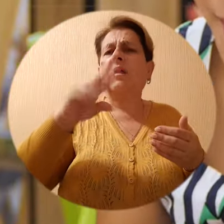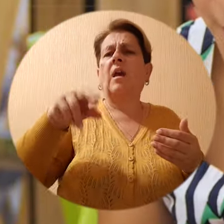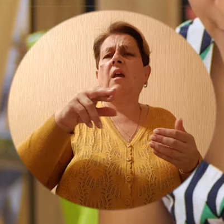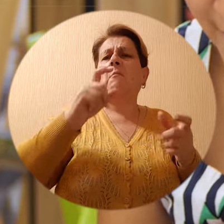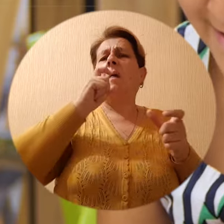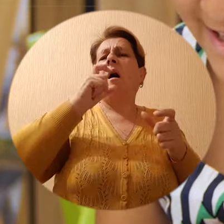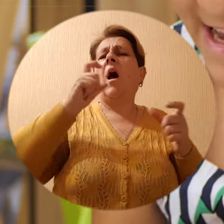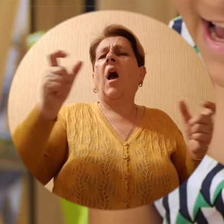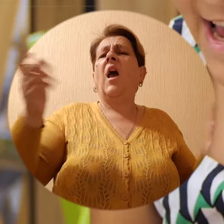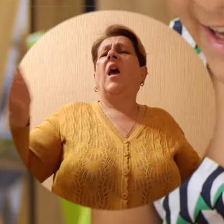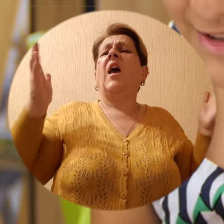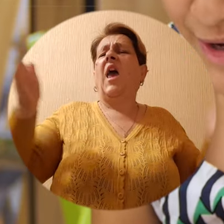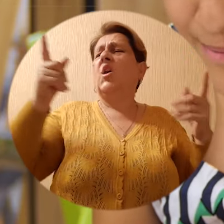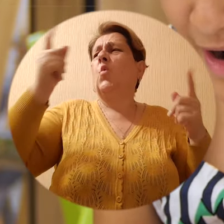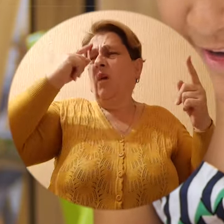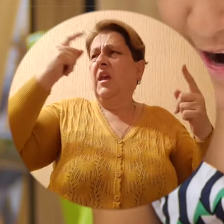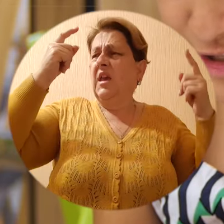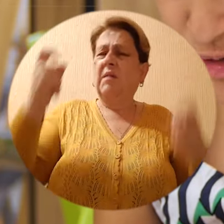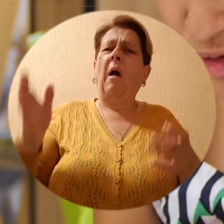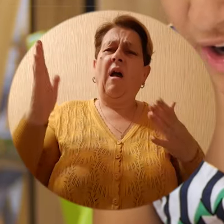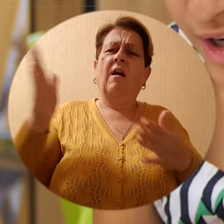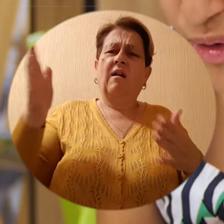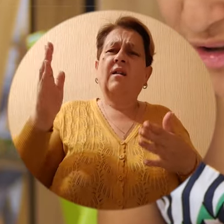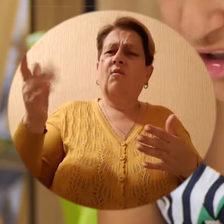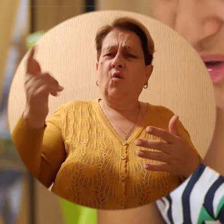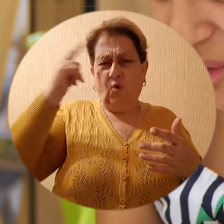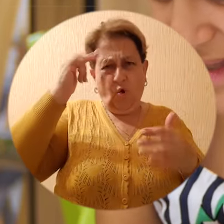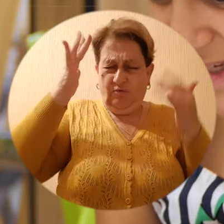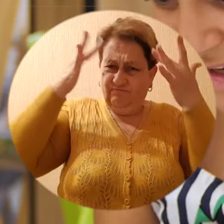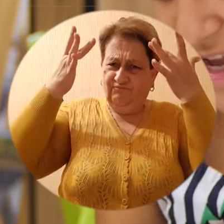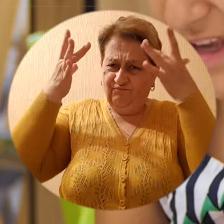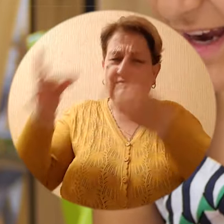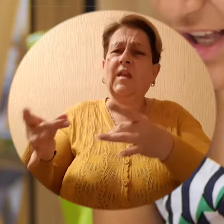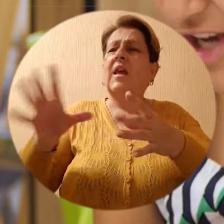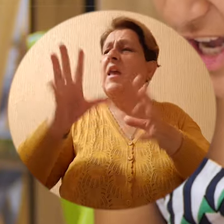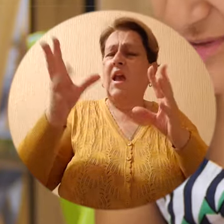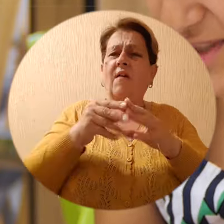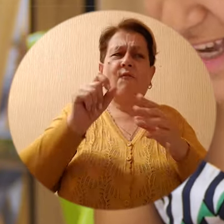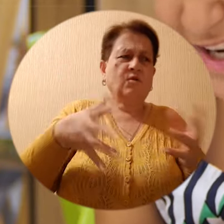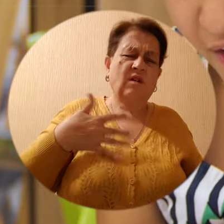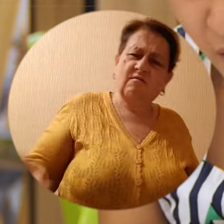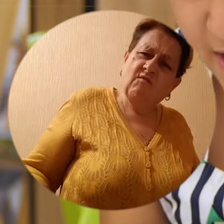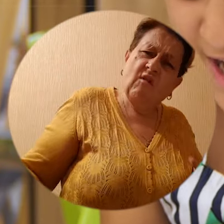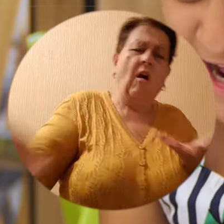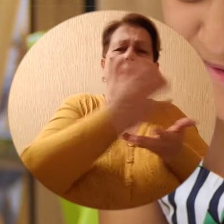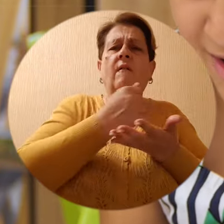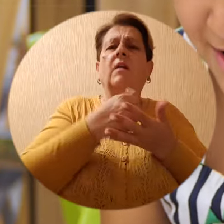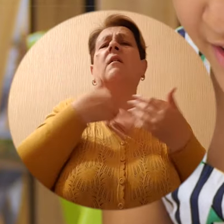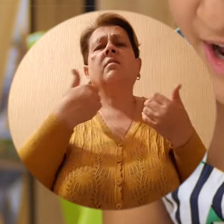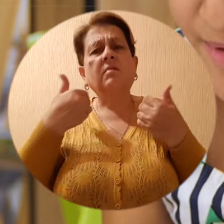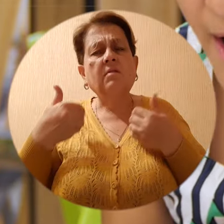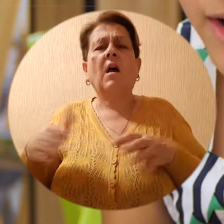Մաթեյը բղավեց. Էյ, դու հիմար եղջուկ, գլուխը թոչի ուղեցի, եղած չեղած ոսկին